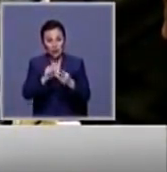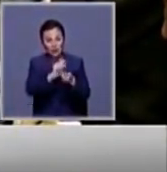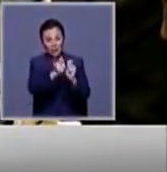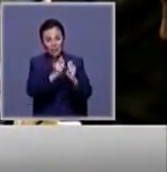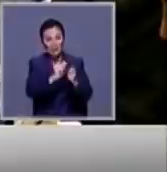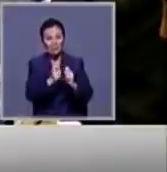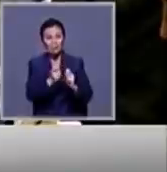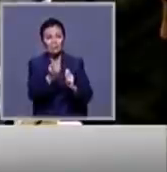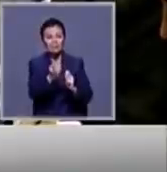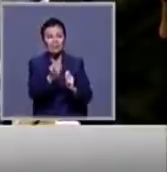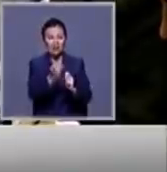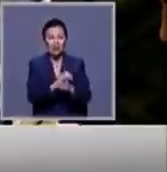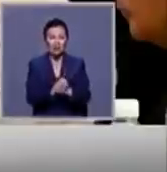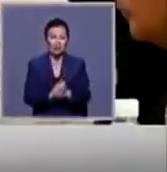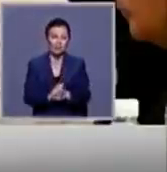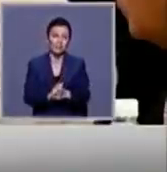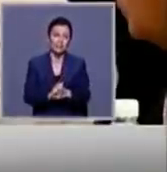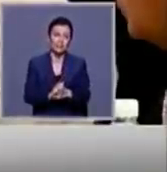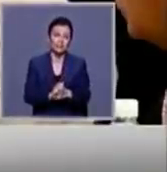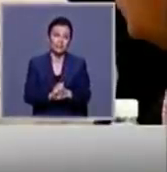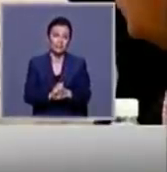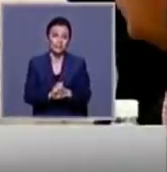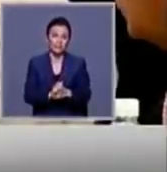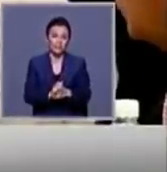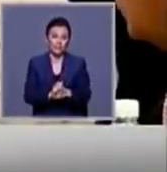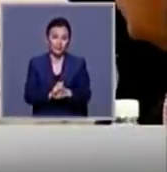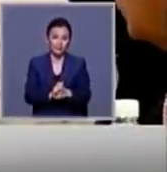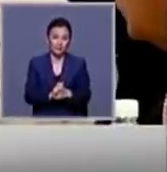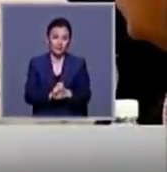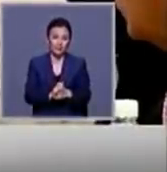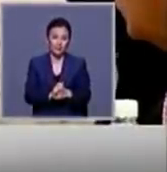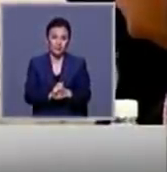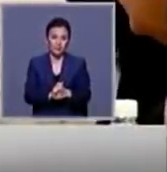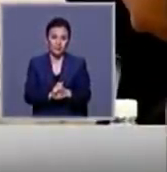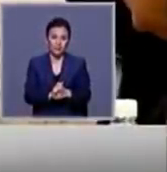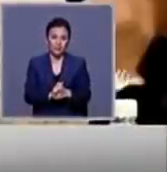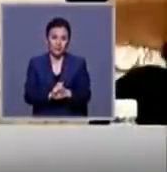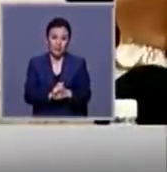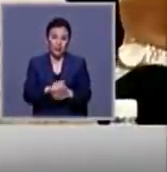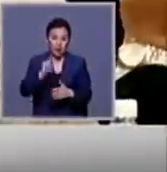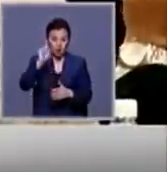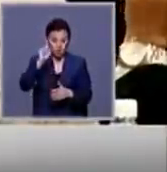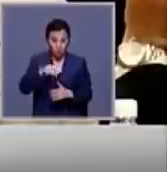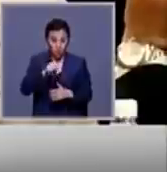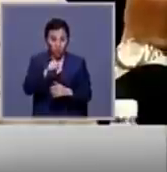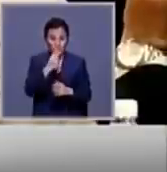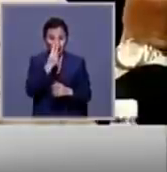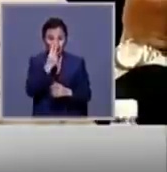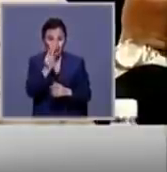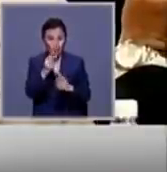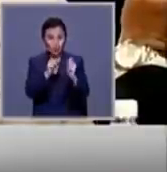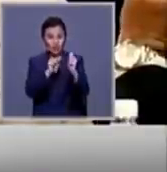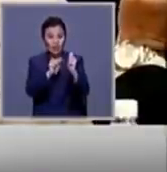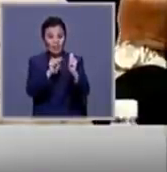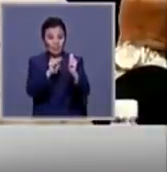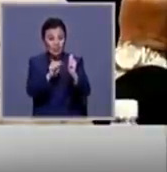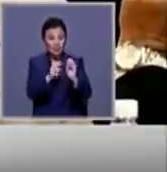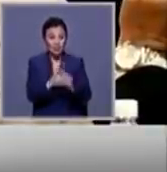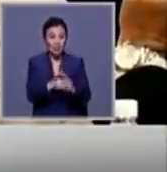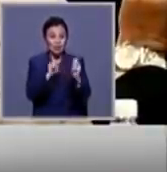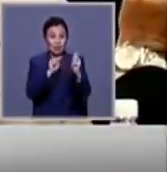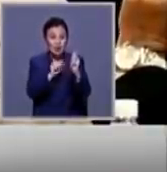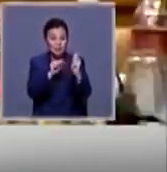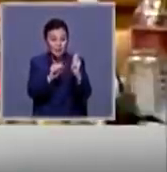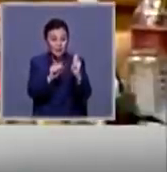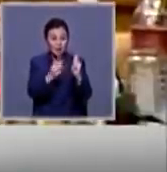นิดหน่อยก็คือว่าไอ้ตัวบทเฉพาะการก็มาดัดแปลงนิดหน่อยก็คือว่าคุณก็ต้องไปเลือกที่อำเภอนะ เลือกในแต่ละ